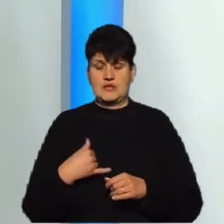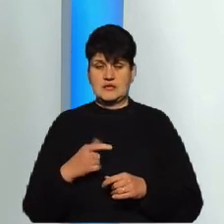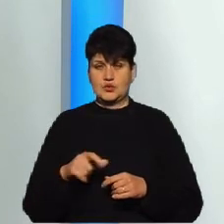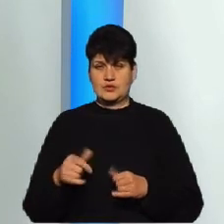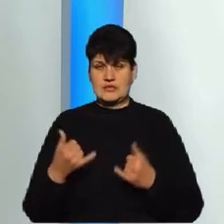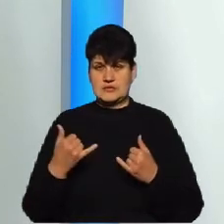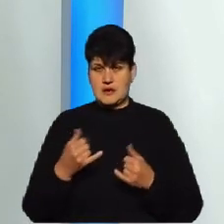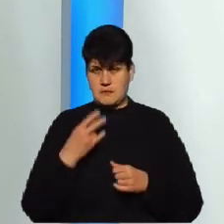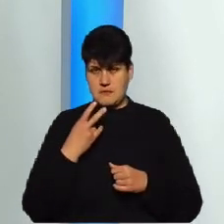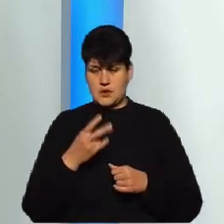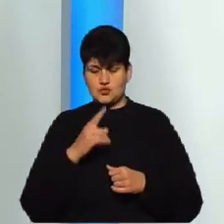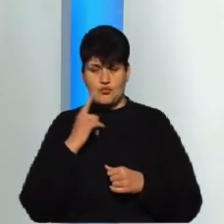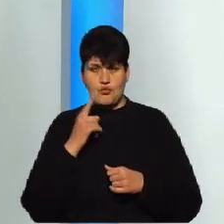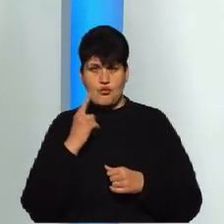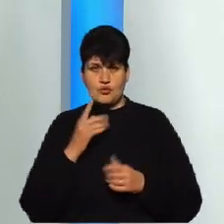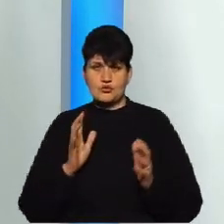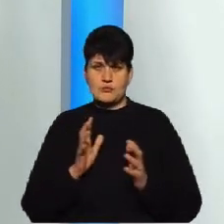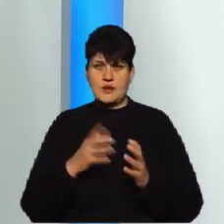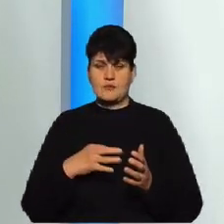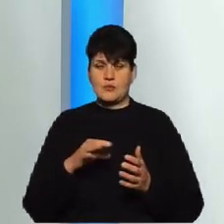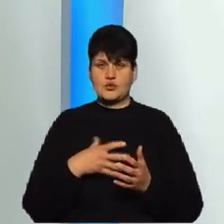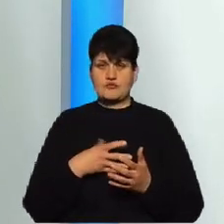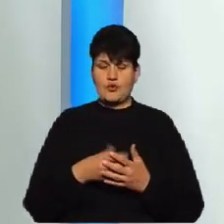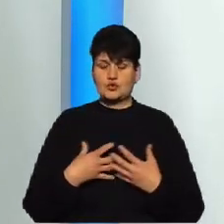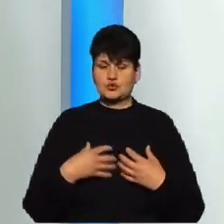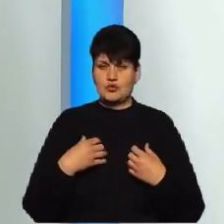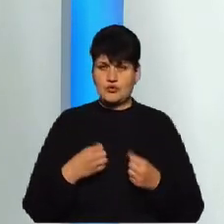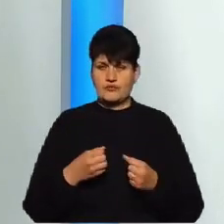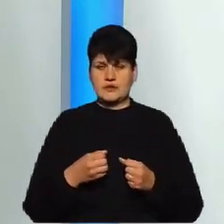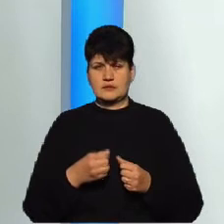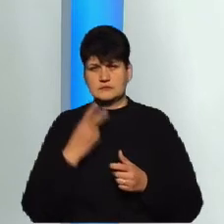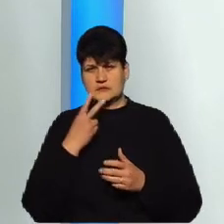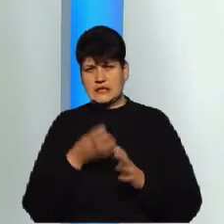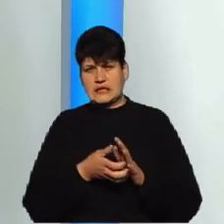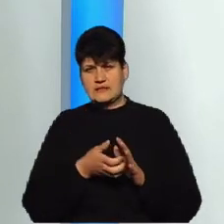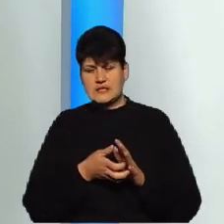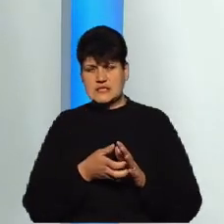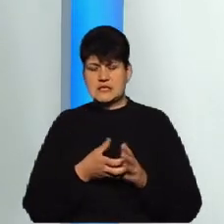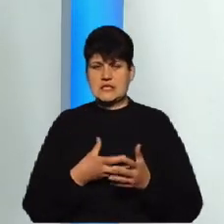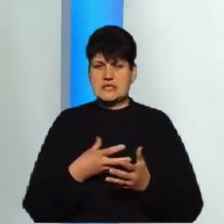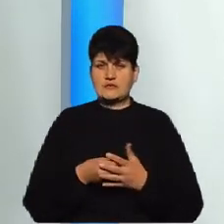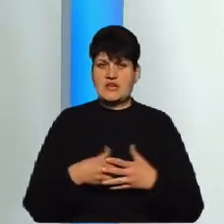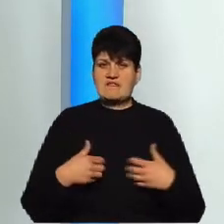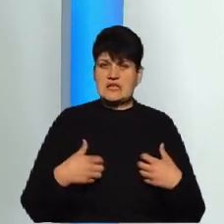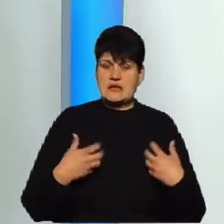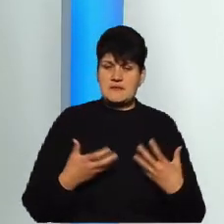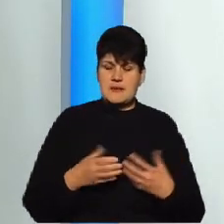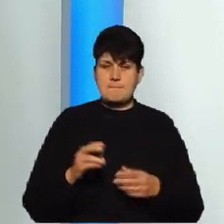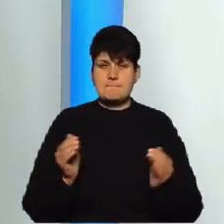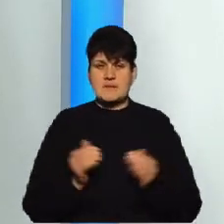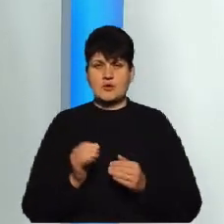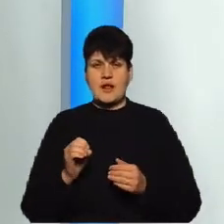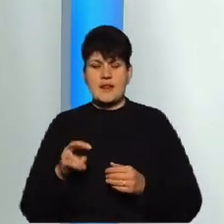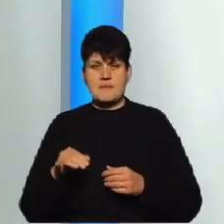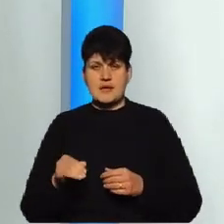тенденції, молодь дбає про своє здоров'я. Вони визначають дефіцити своїх вітамінів, мікроелементів, гормонів, і